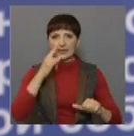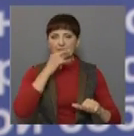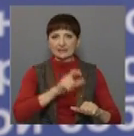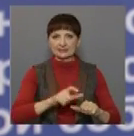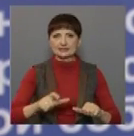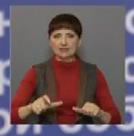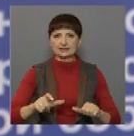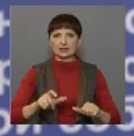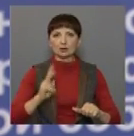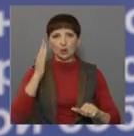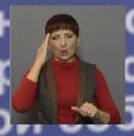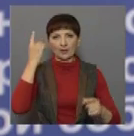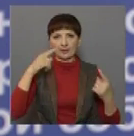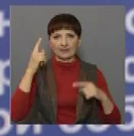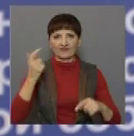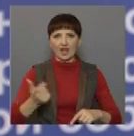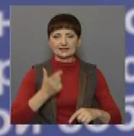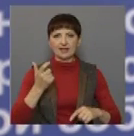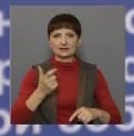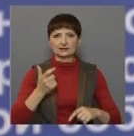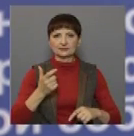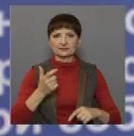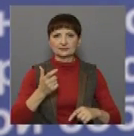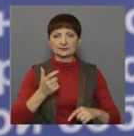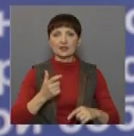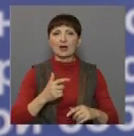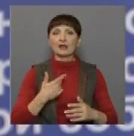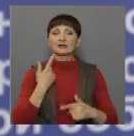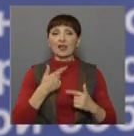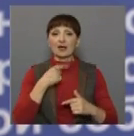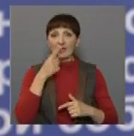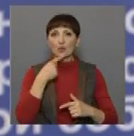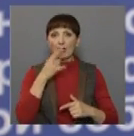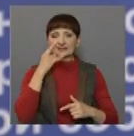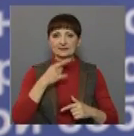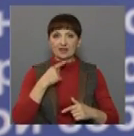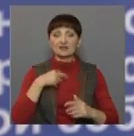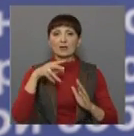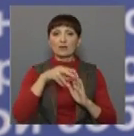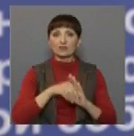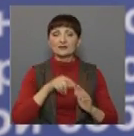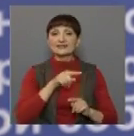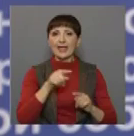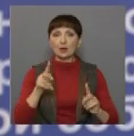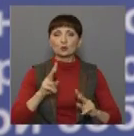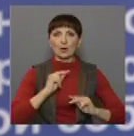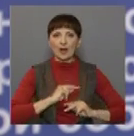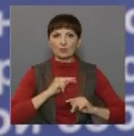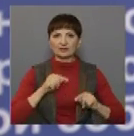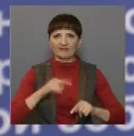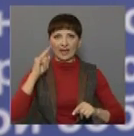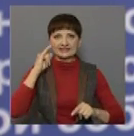казахстанских владельцев интеллектуальной собственности. Причем, когда я говорю казахстанских, я имею в виду тех, кто работает в